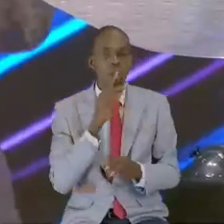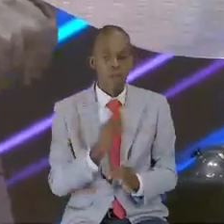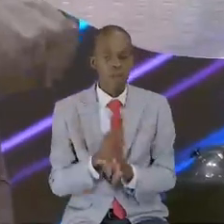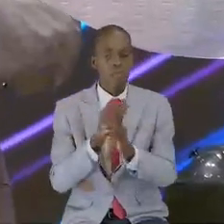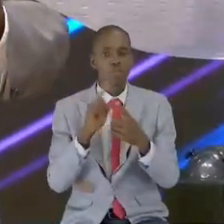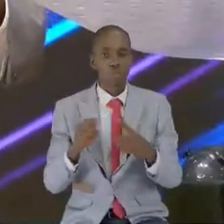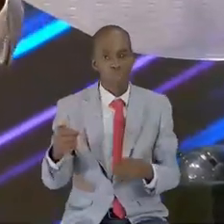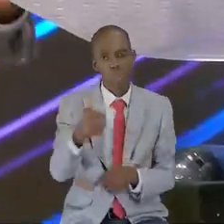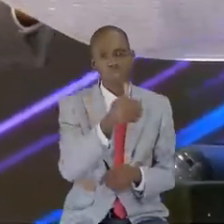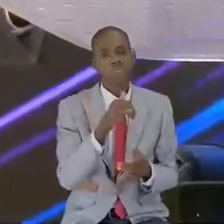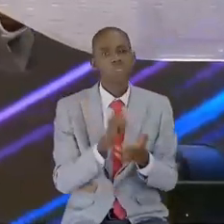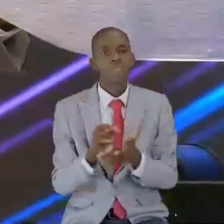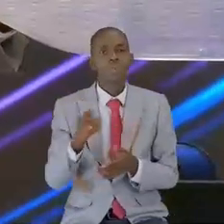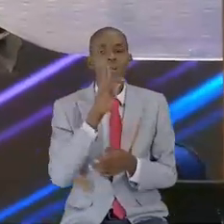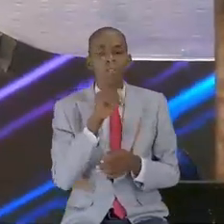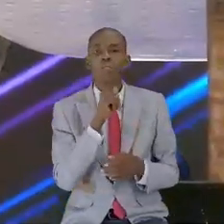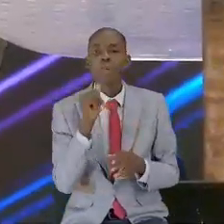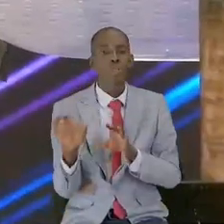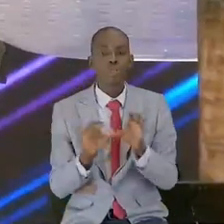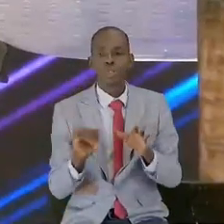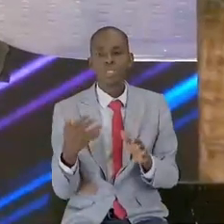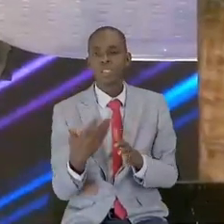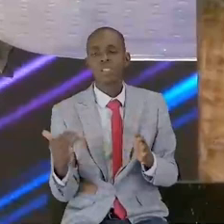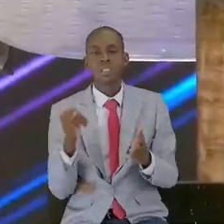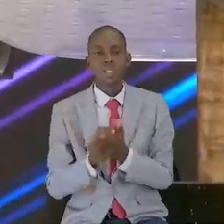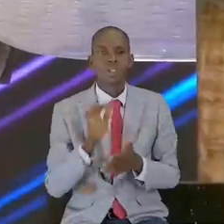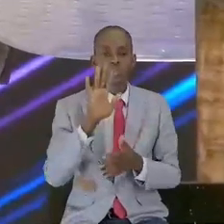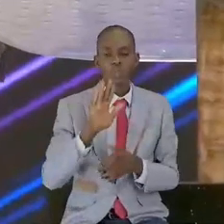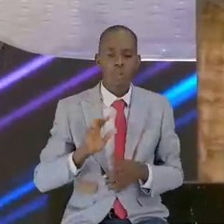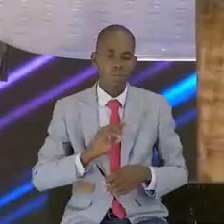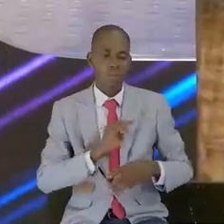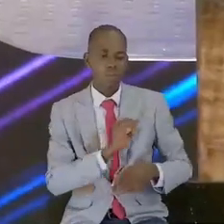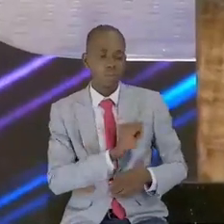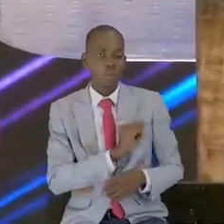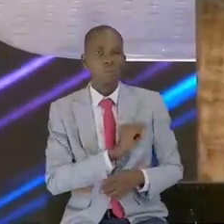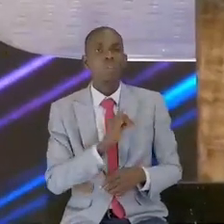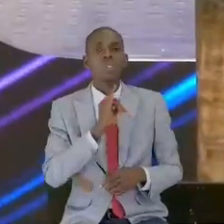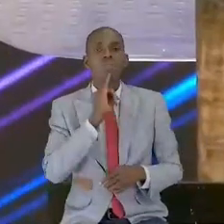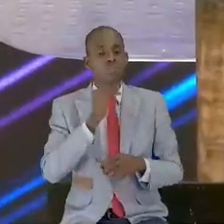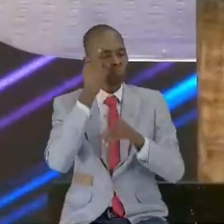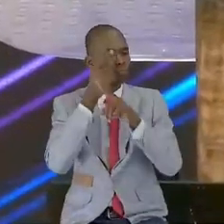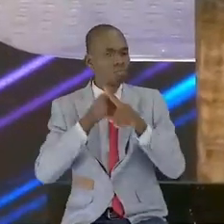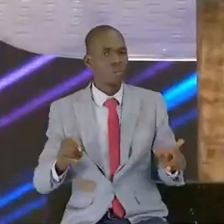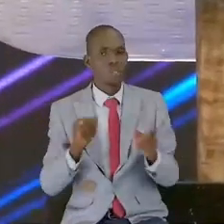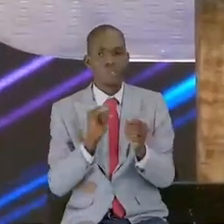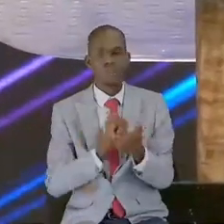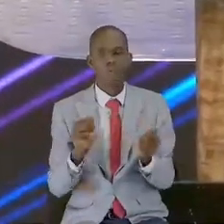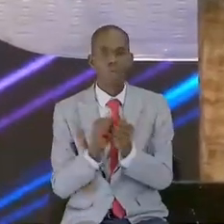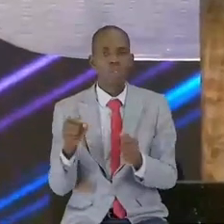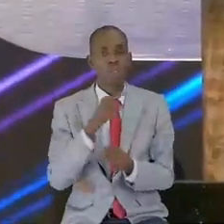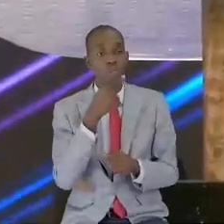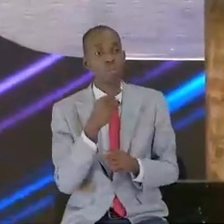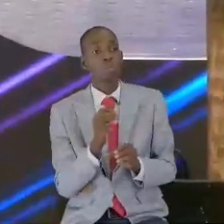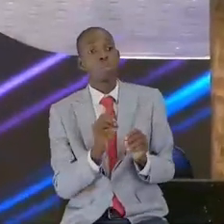toi-même. Tu ne fais pas des choses que ta conscience n'est pas d'accord avec toi pour dire